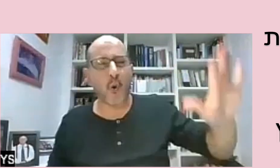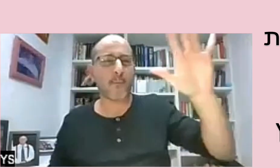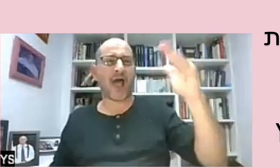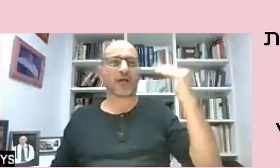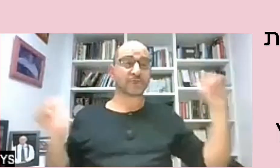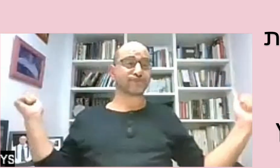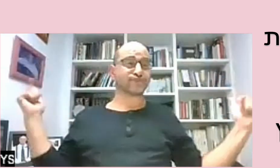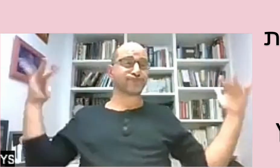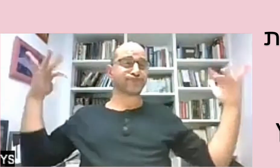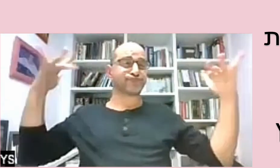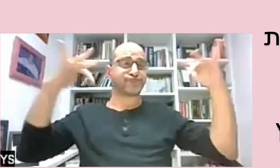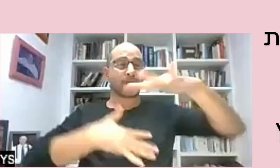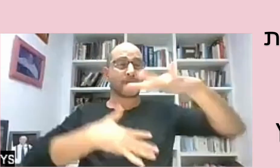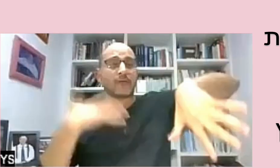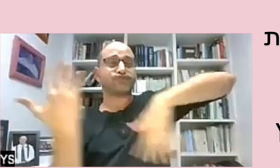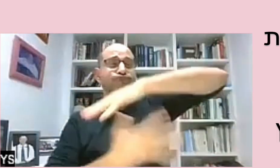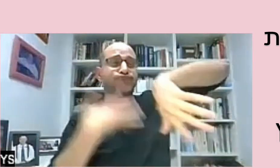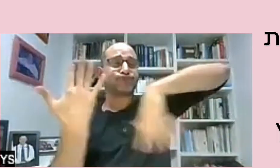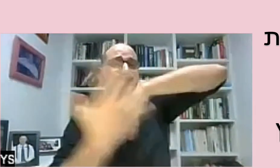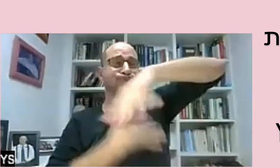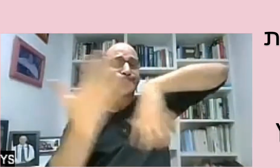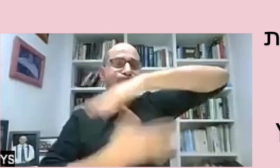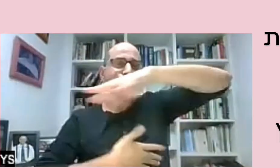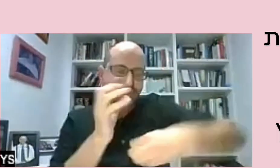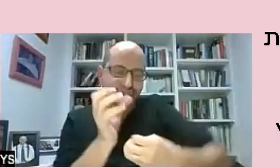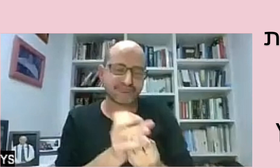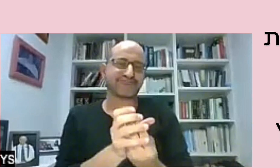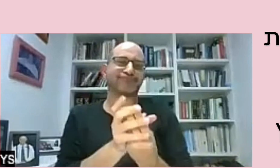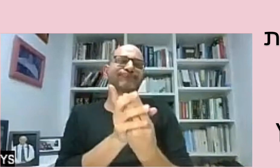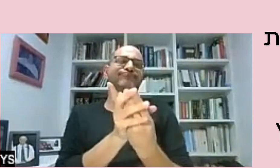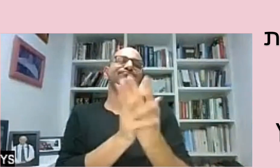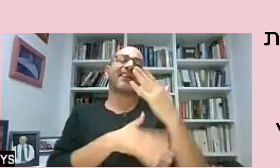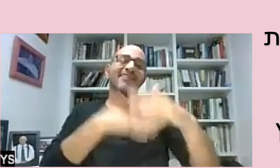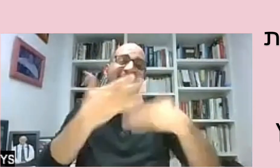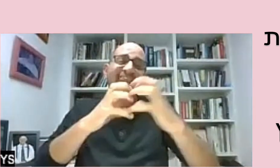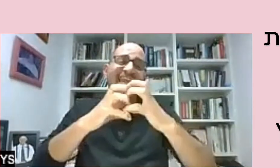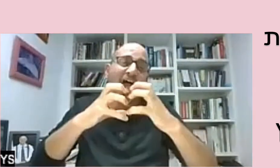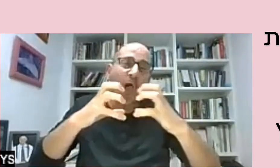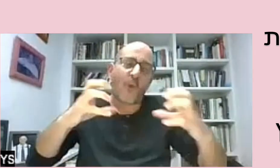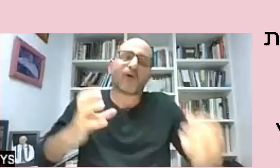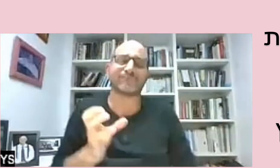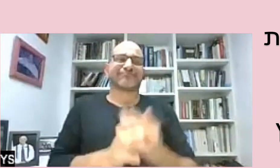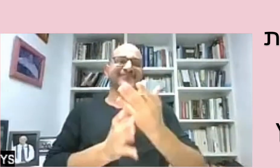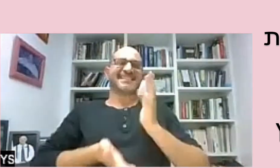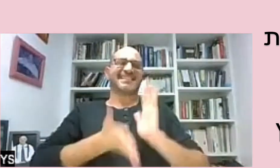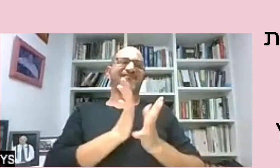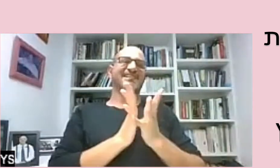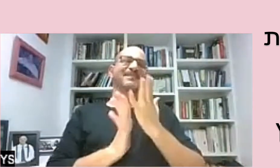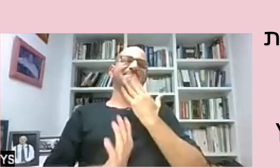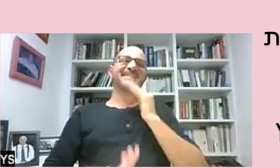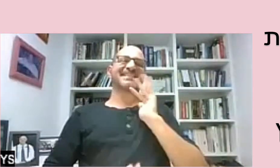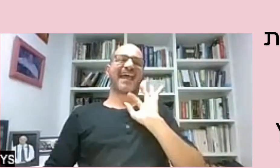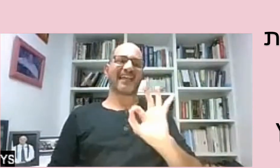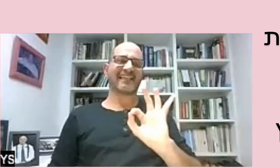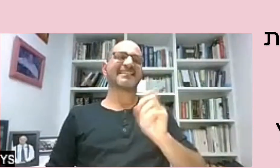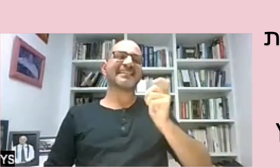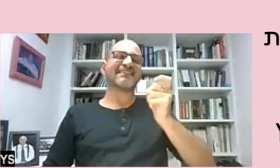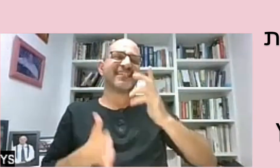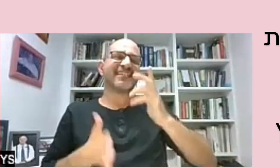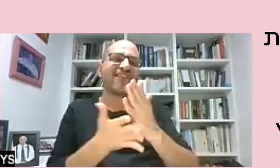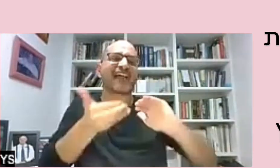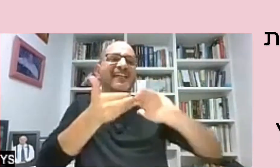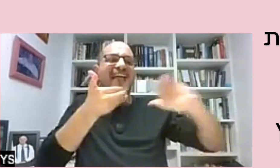ממצרים, משאר מדינות אירופה שהגיעו לישראל, ובכור ההיתוך הזה שנוצר, אז כמובן זה היה תהליך ארוך, והוקמה שפת